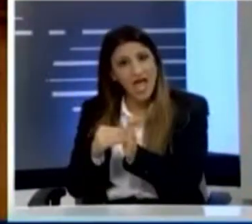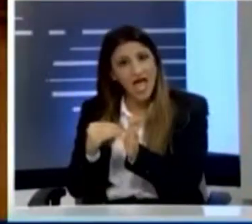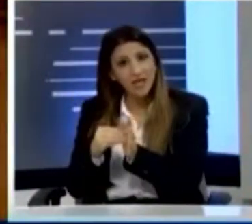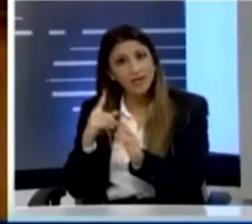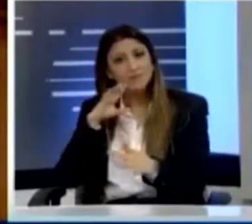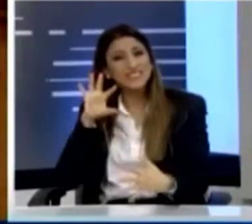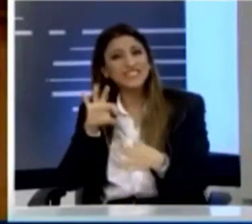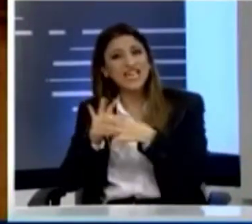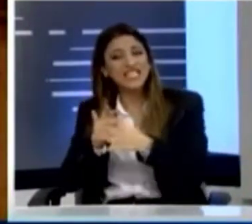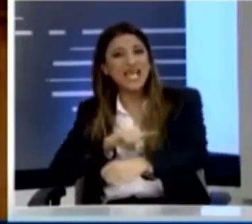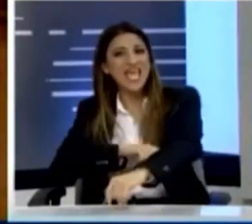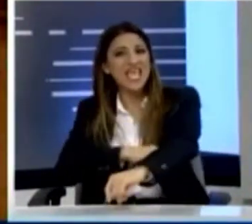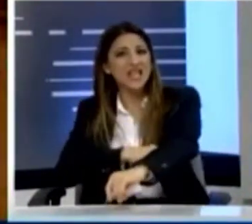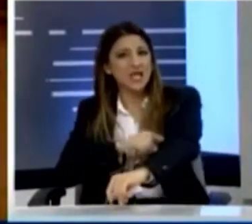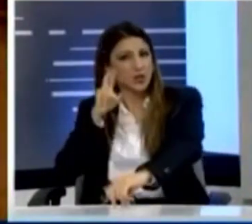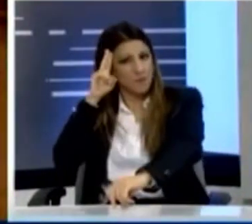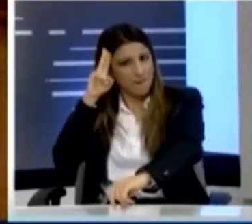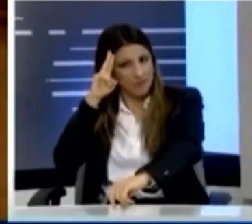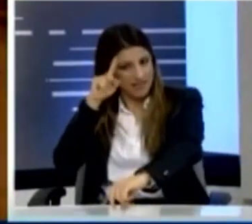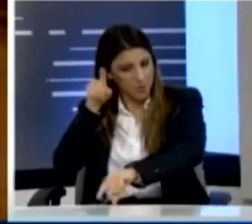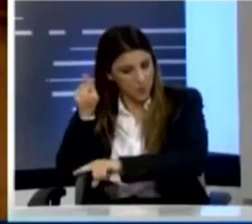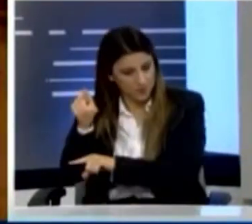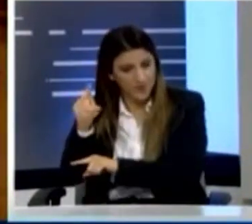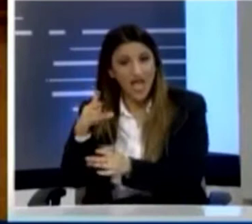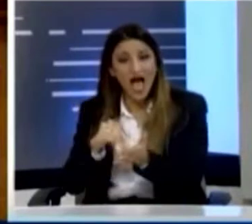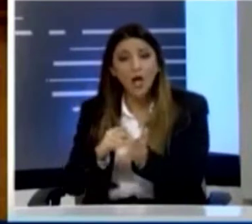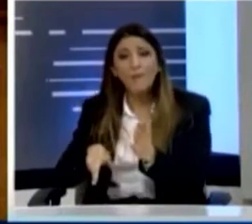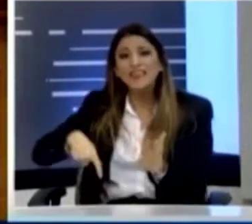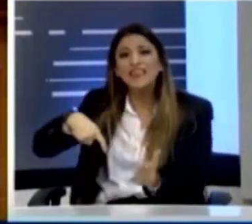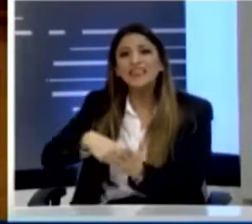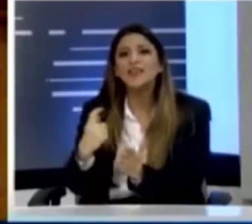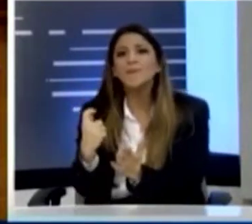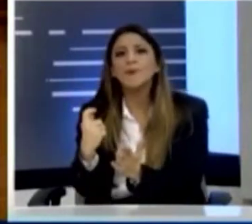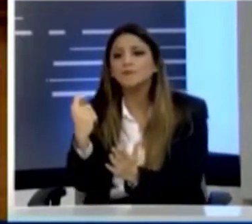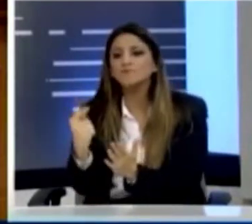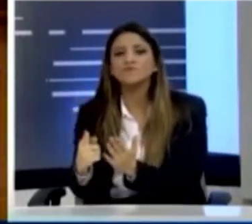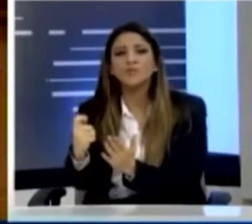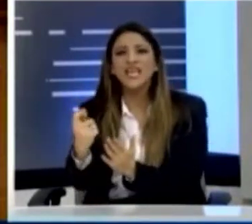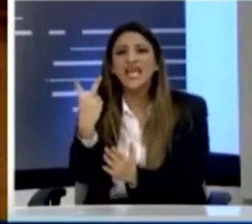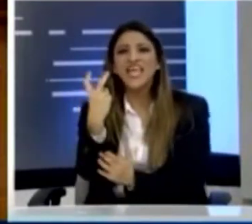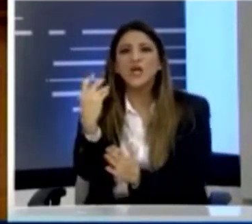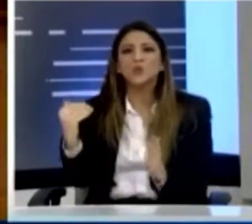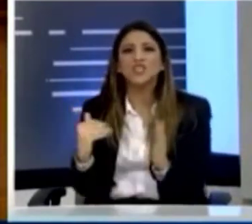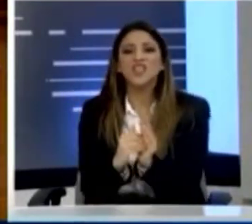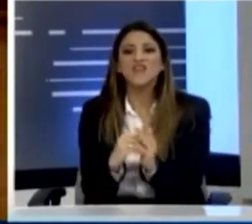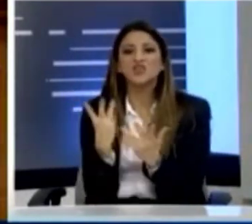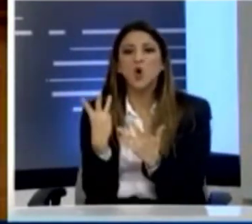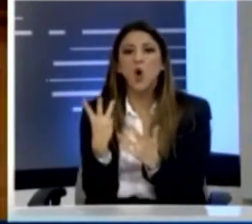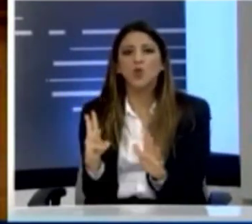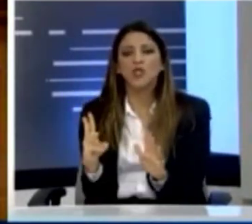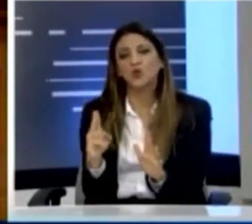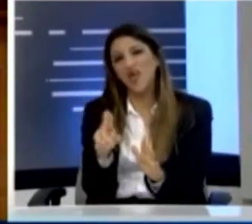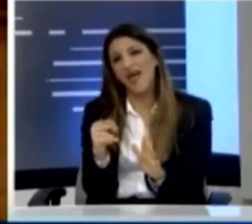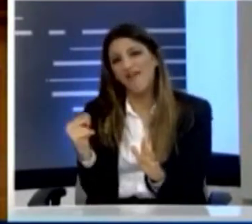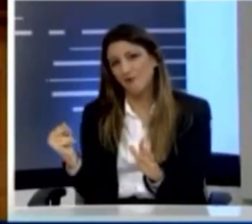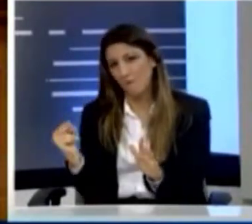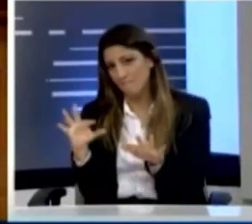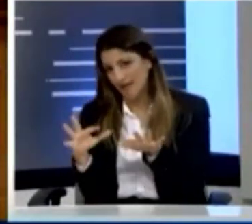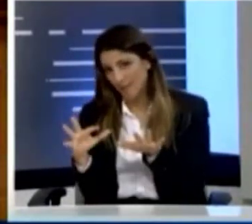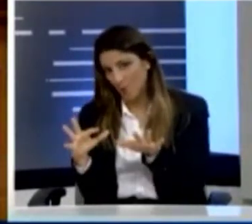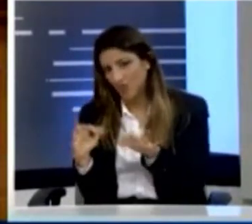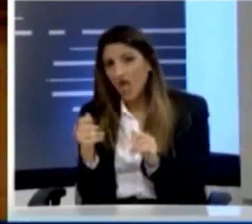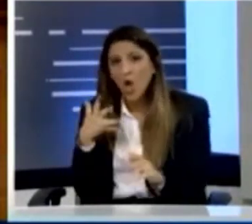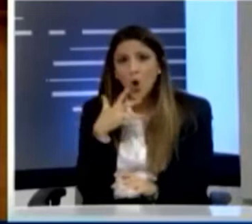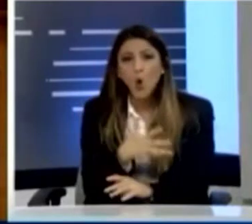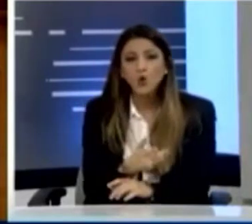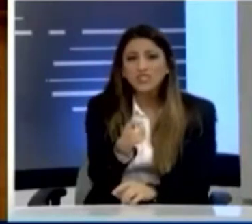Ιατρικής Σχολής του Πανεπιστημίου Αθηνών. Τιμολογήθηκε, ακούστε το αυτό, από τη Manwork 20.875 ευρώ. Τα